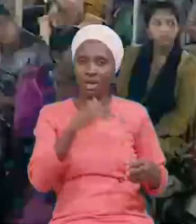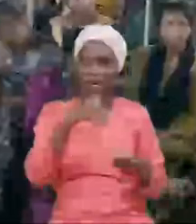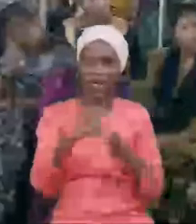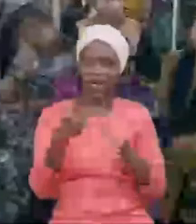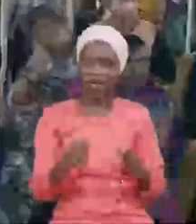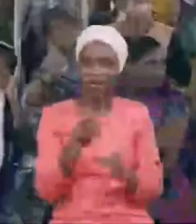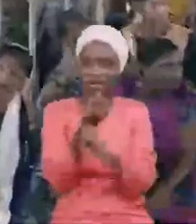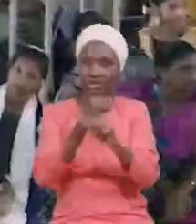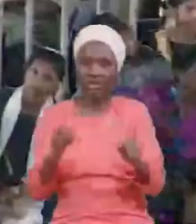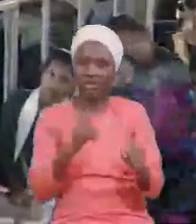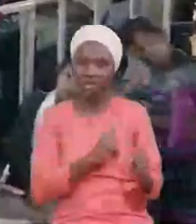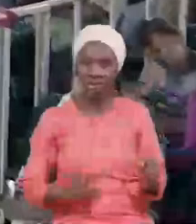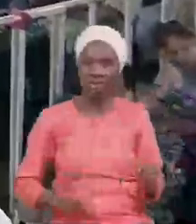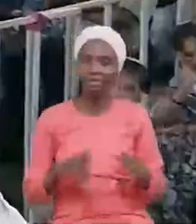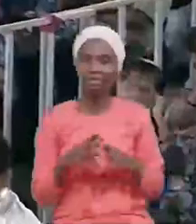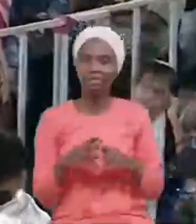sauve,